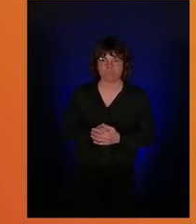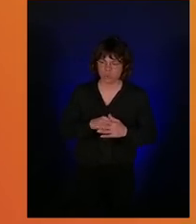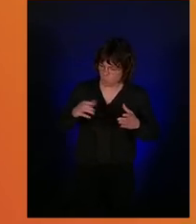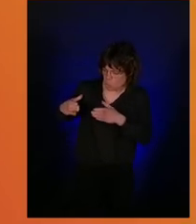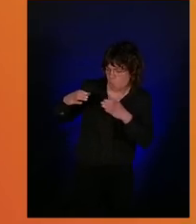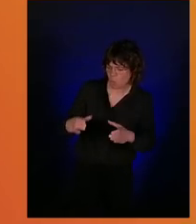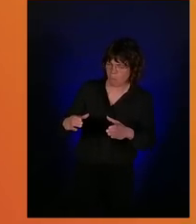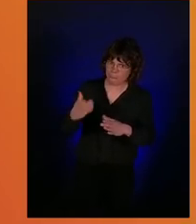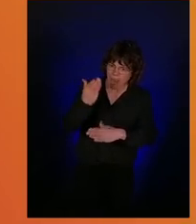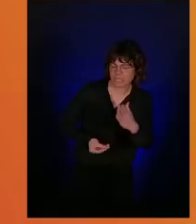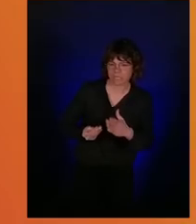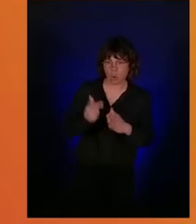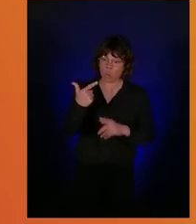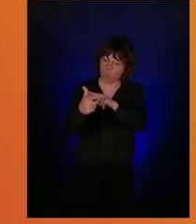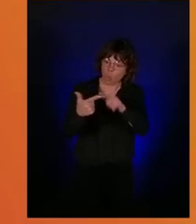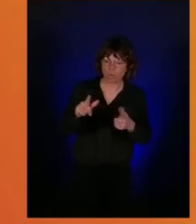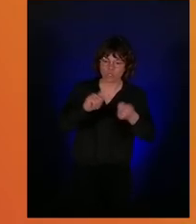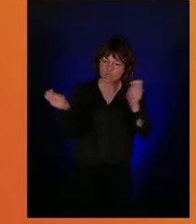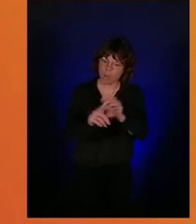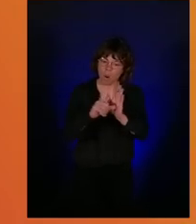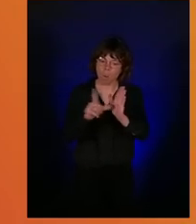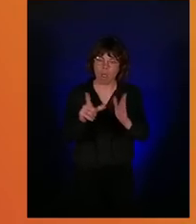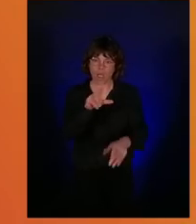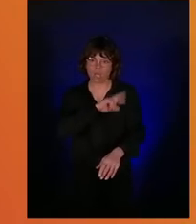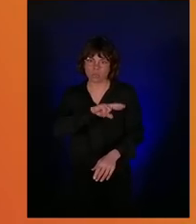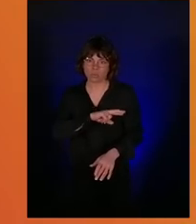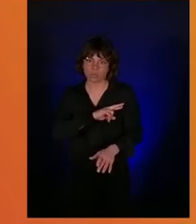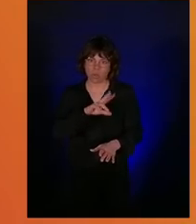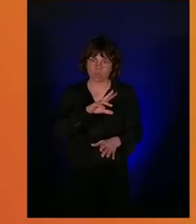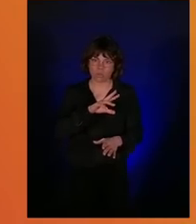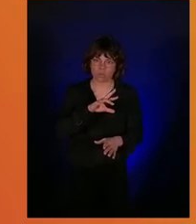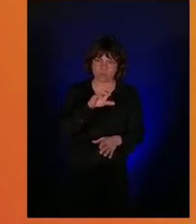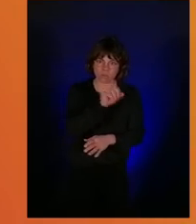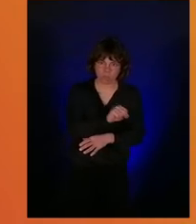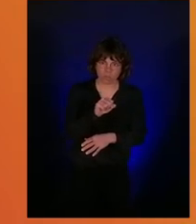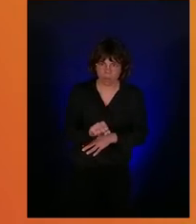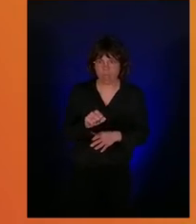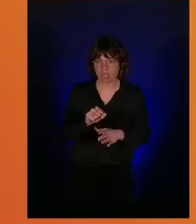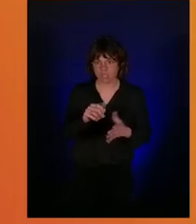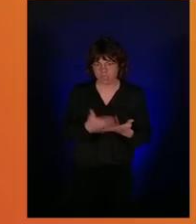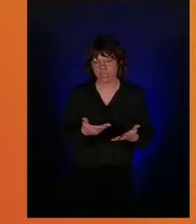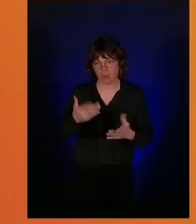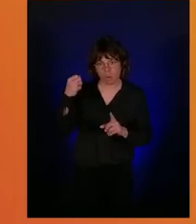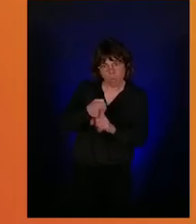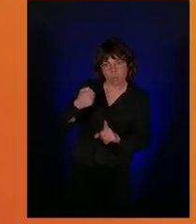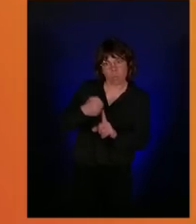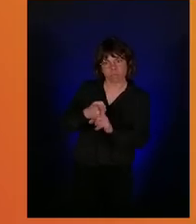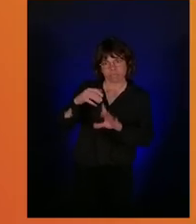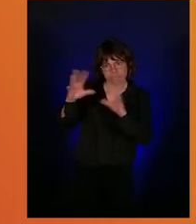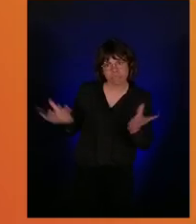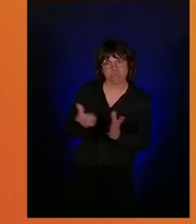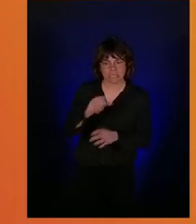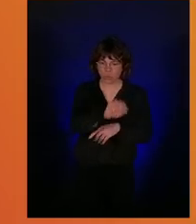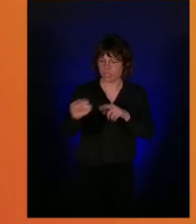massive contre les deux réformes de l'assurance chômage, nous nous sommes mis dans une situation de faiblesse vis-à-vis de l'ensemble des attaques contre tous les volets de la